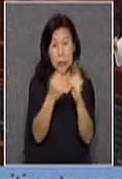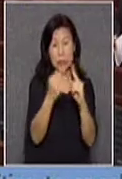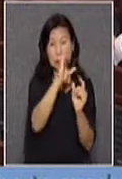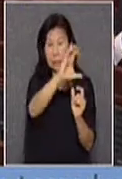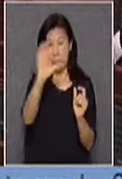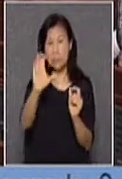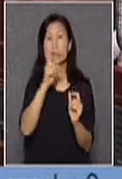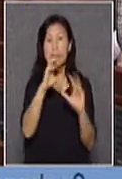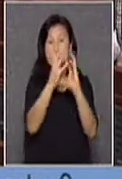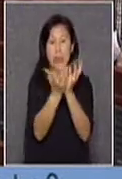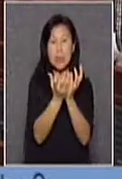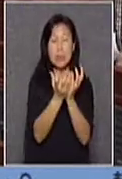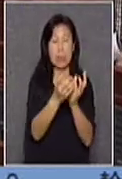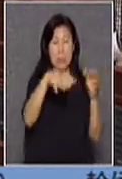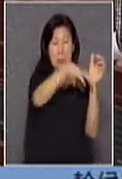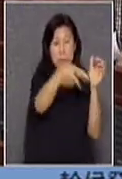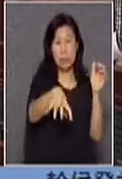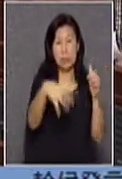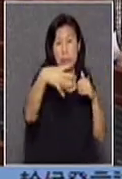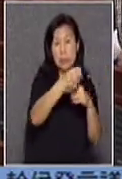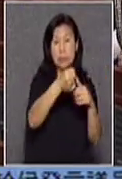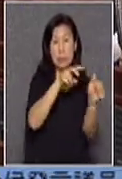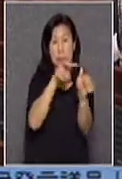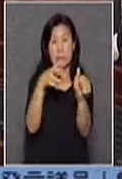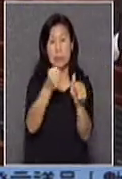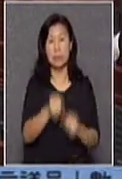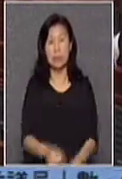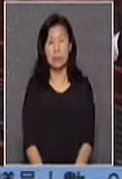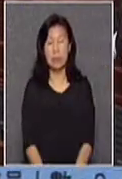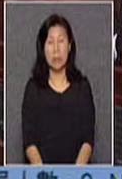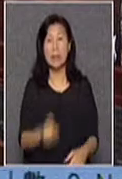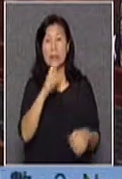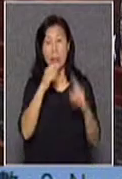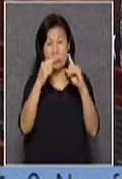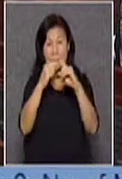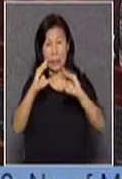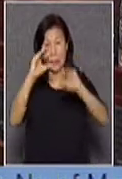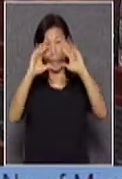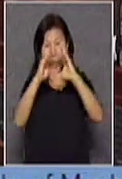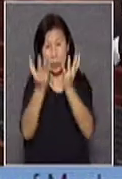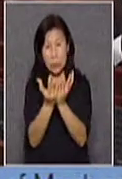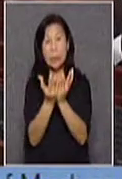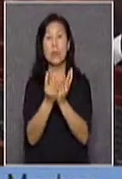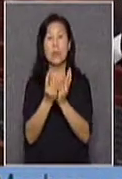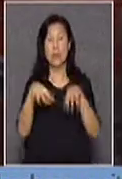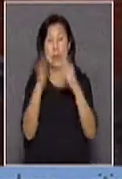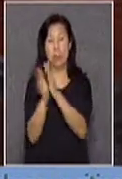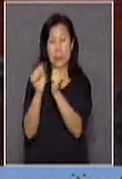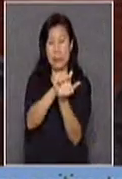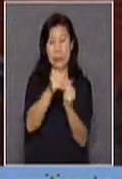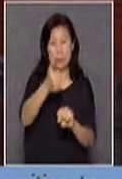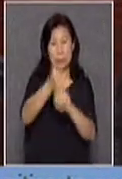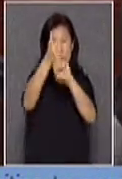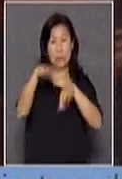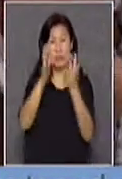時呢班嘅地區領導係嘛？有呢個嘅民建聯做靠山，全力即係支持，亦都透